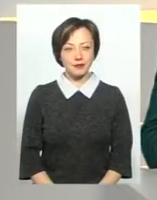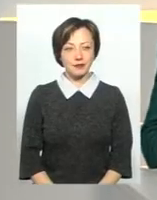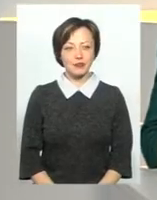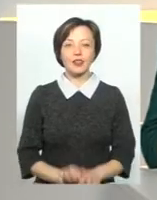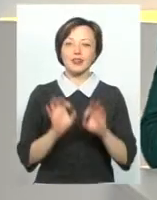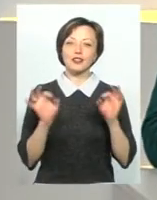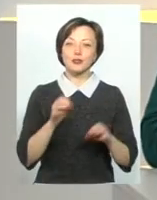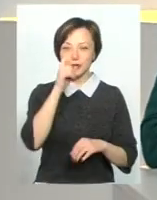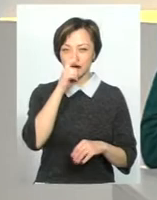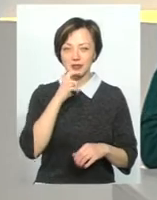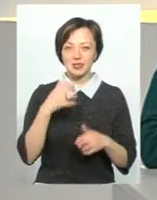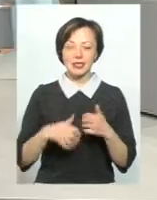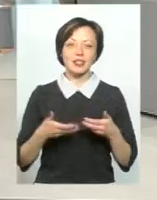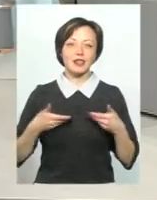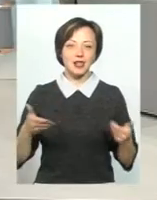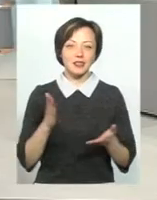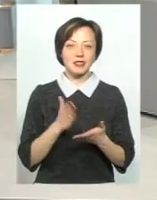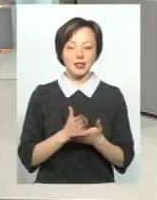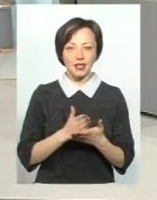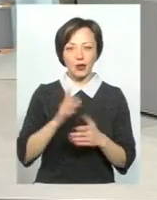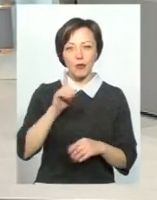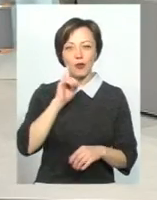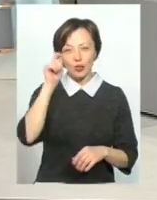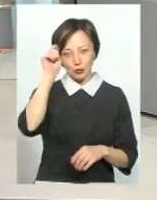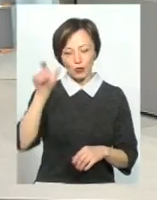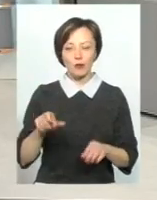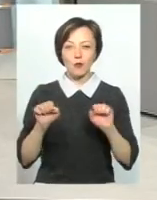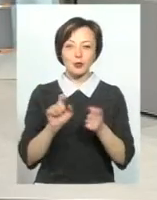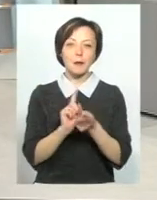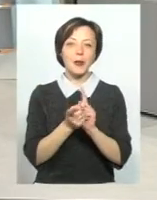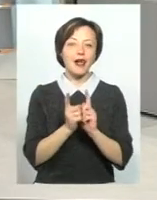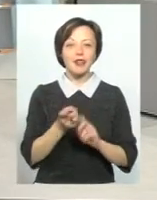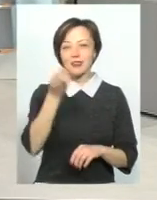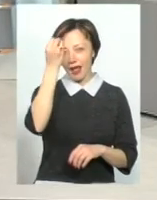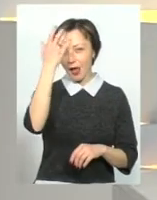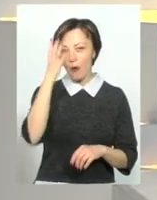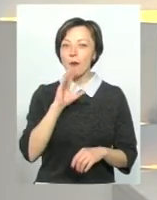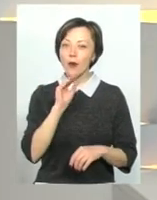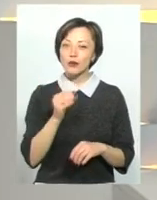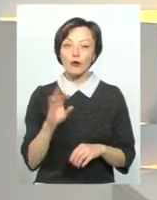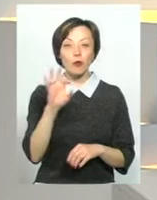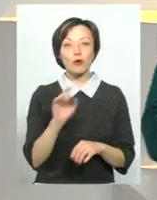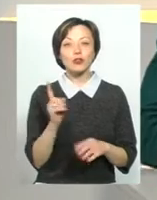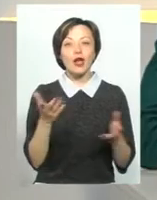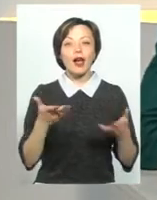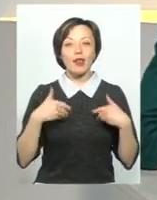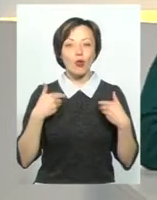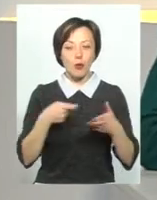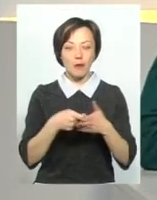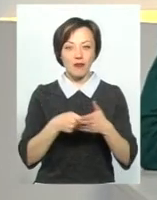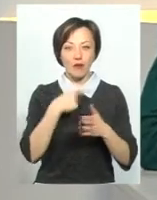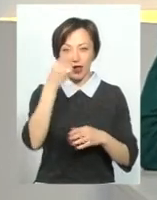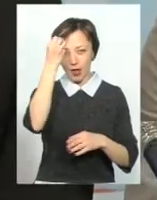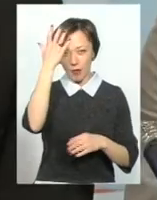Нічого не зрозуміли? Серед нас є молодий чоловік, який може перекласти японську. Павле, то про що, про які добрива говорив